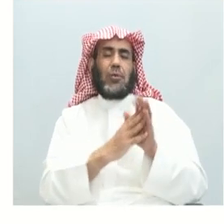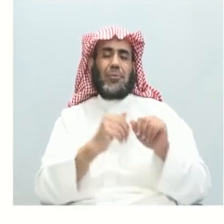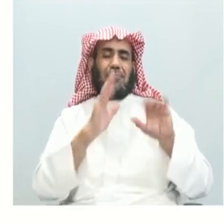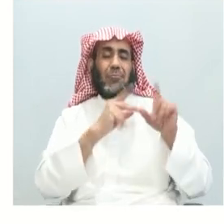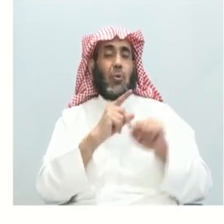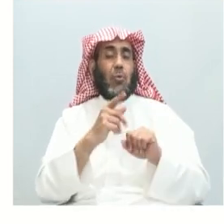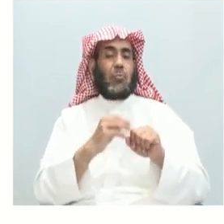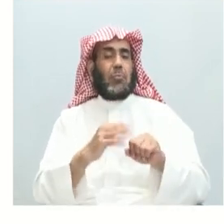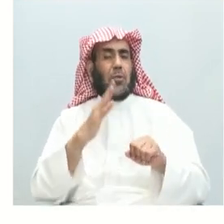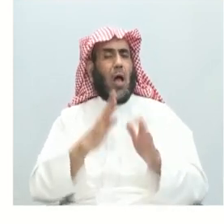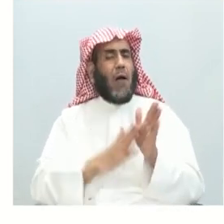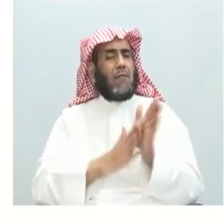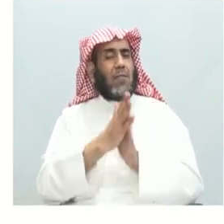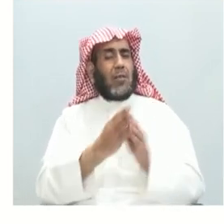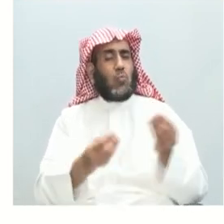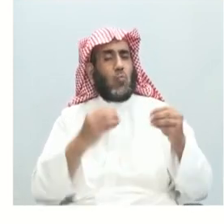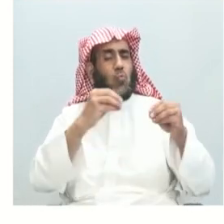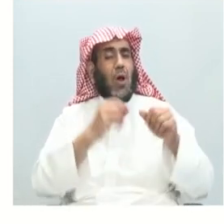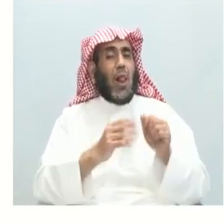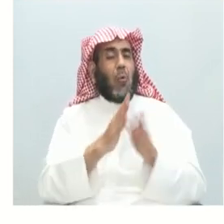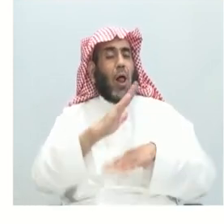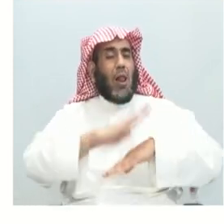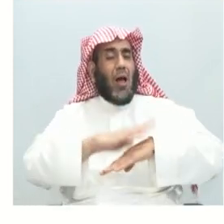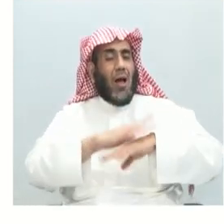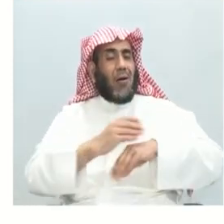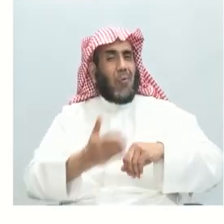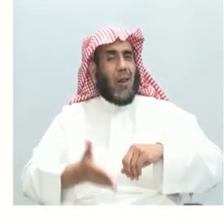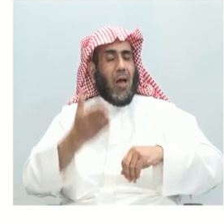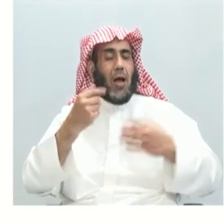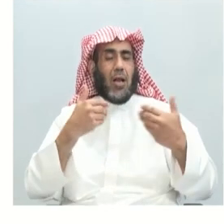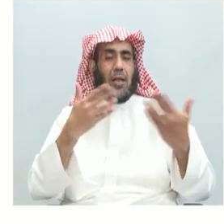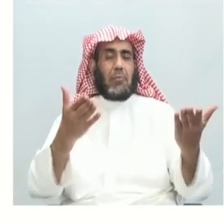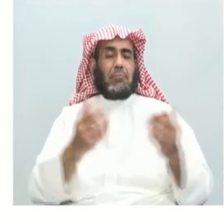اذا قاموا بتحفيز الموقف وتشجيعه على الاخلاق الكريمه